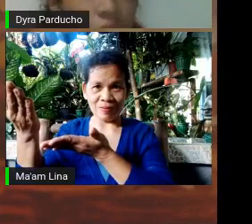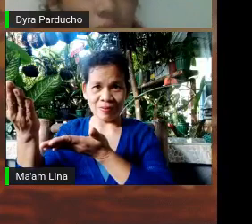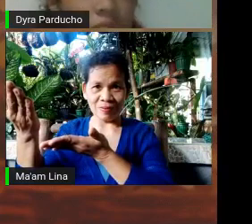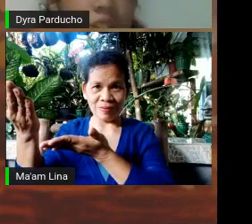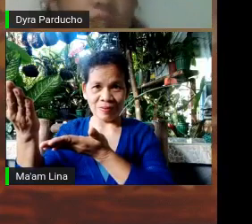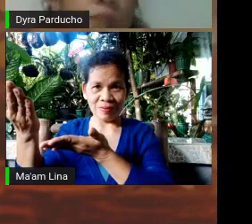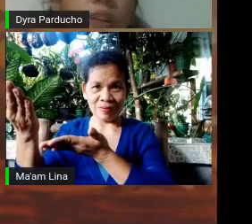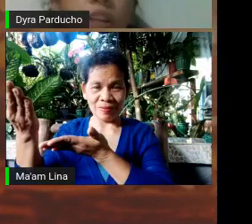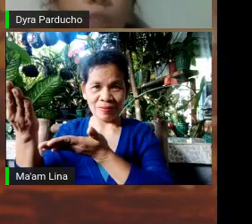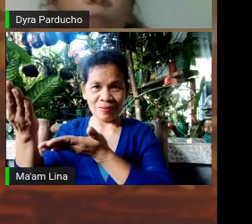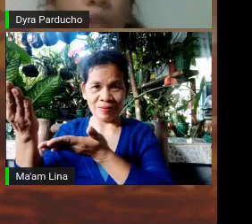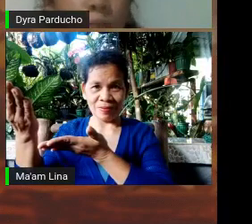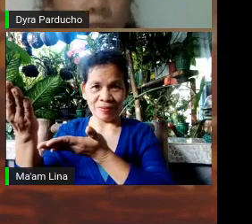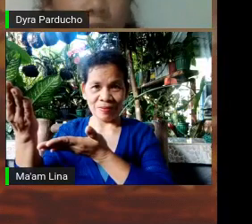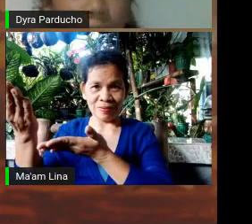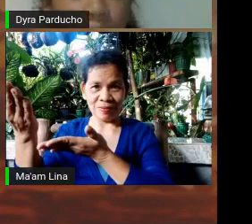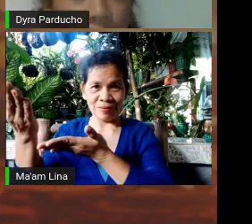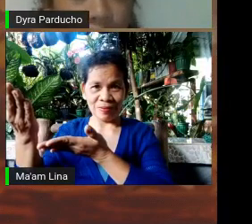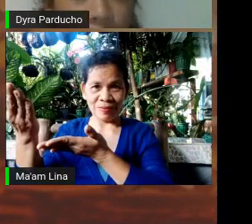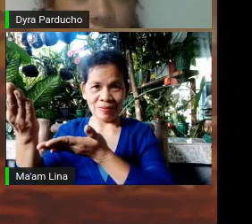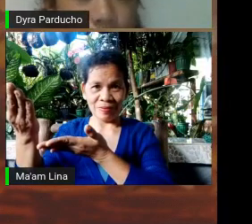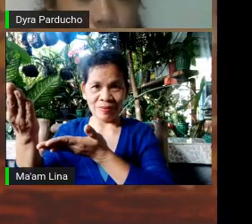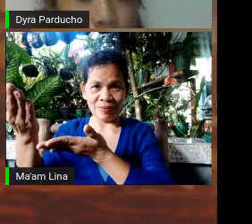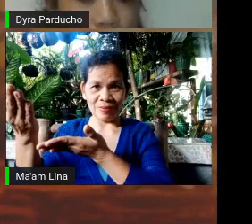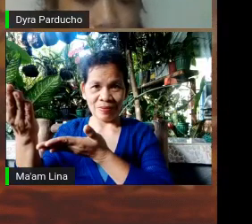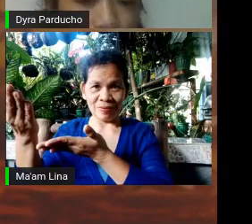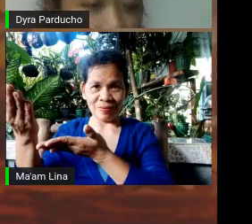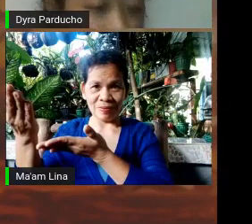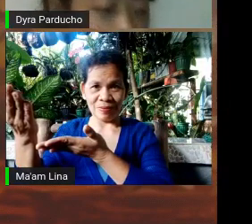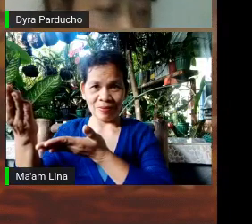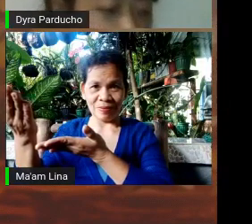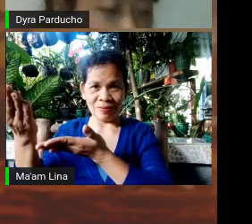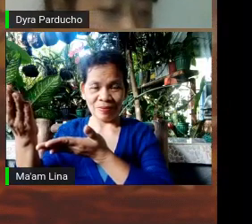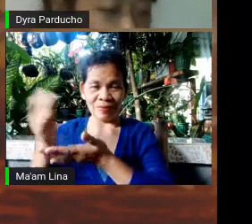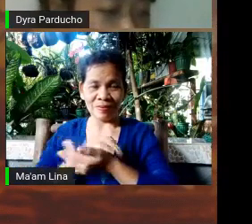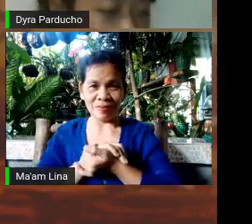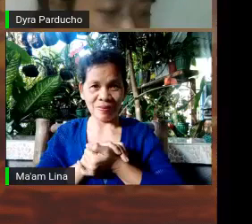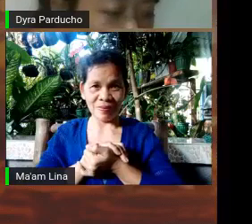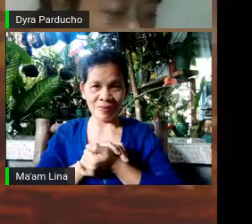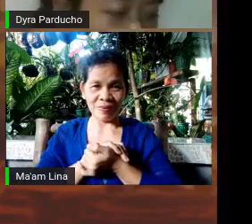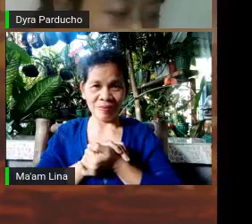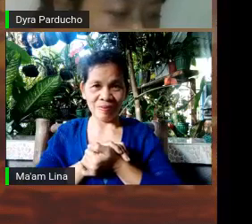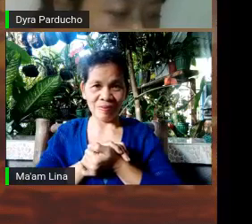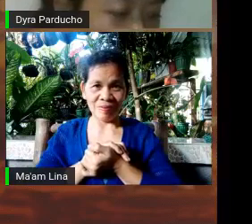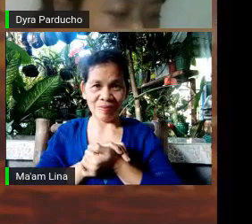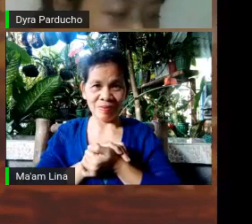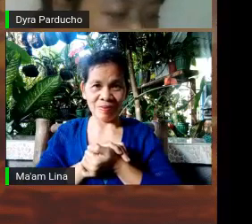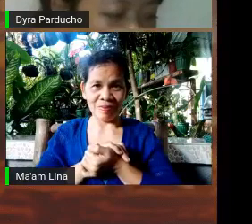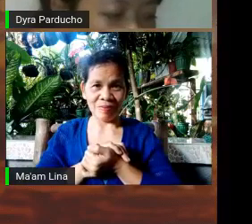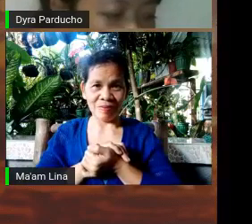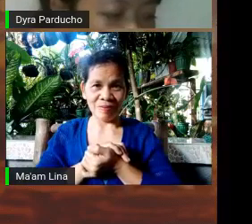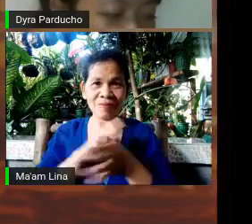sa altar sacrifice po pala muna maghahandog po siya doon ng